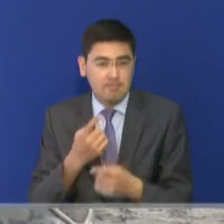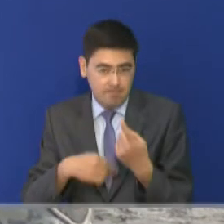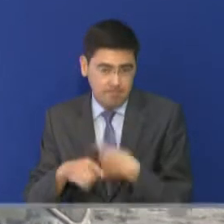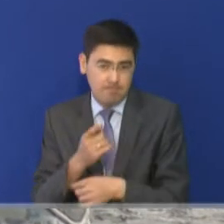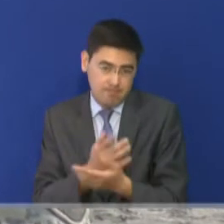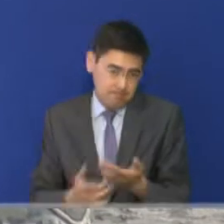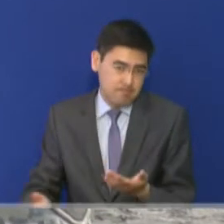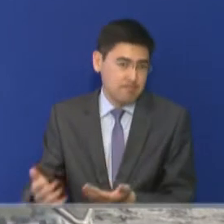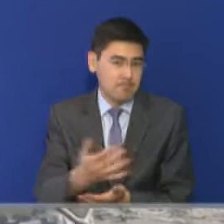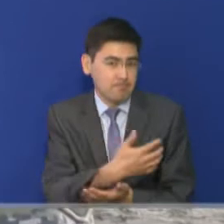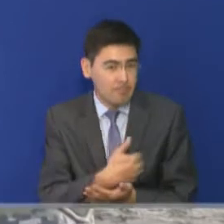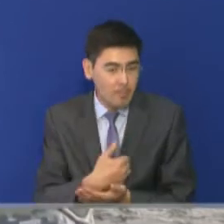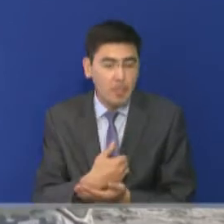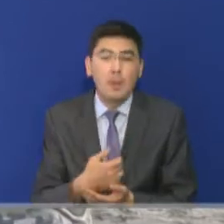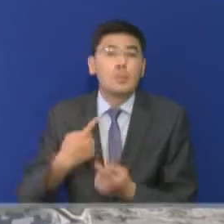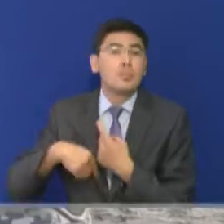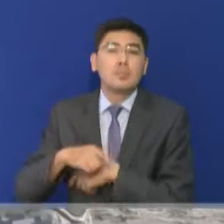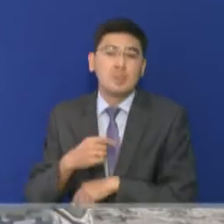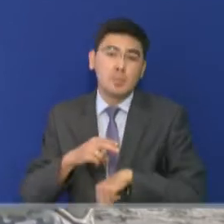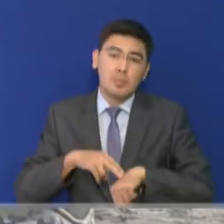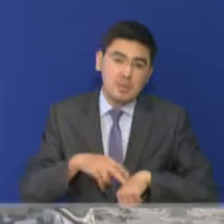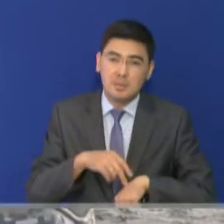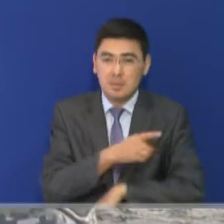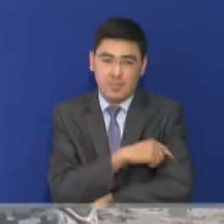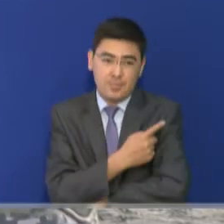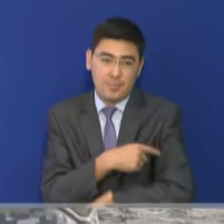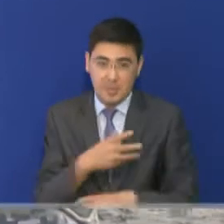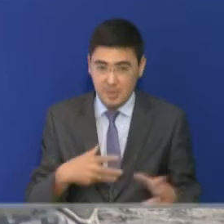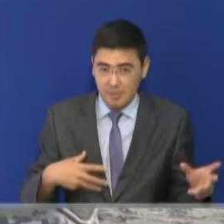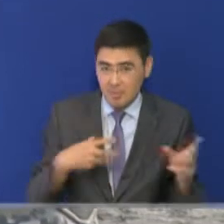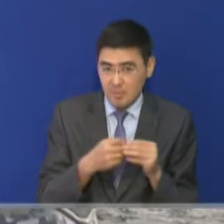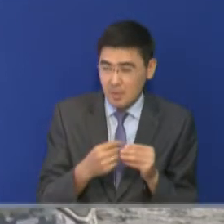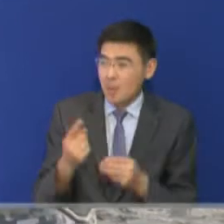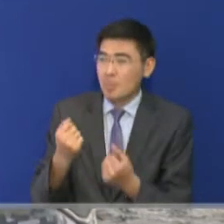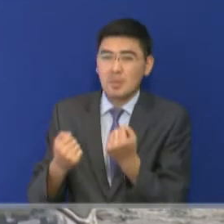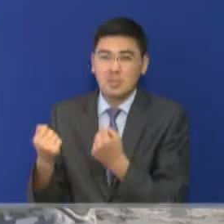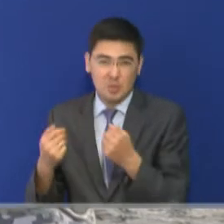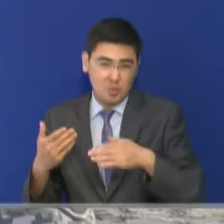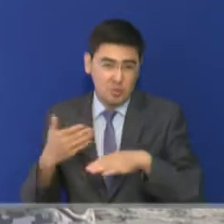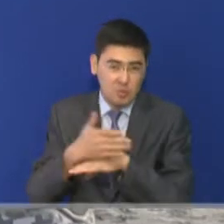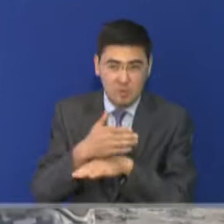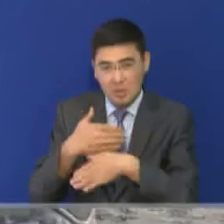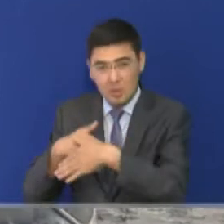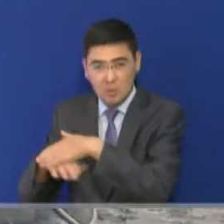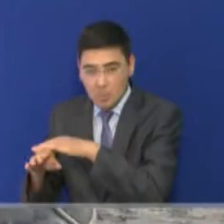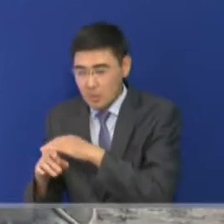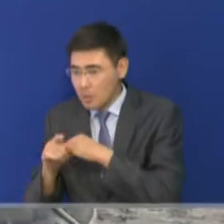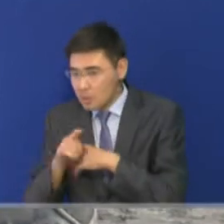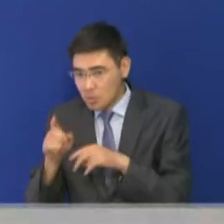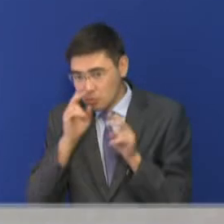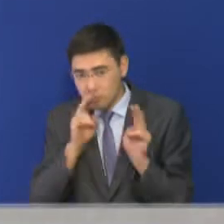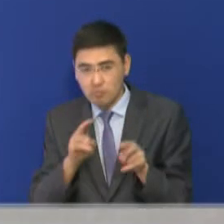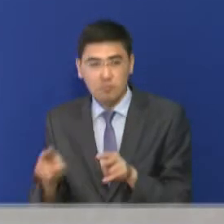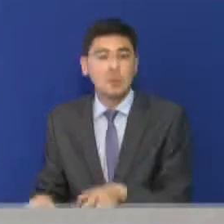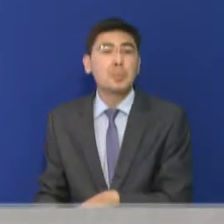медбике қызметкерлерімен бірге трассада орналасқан машиналарды қалаға кіруін шығуын